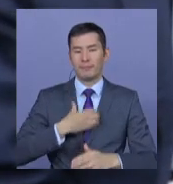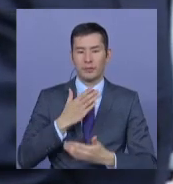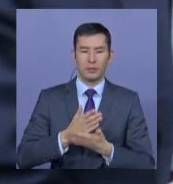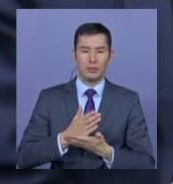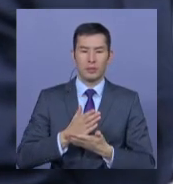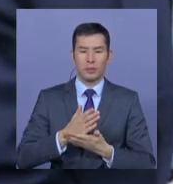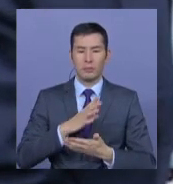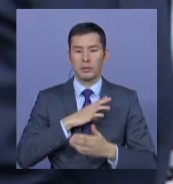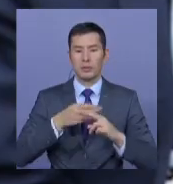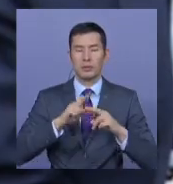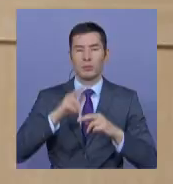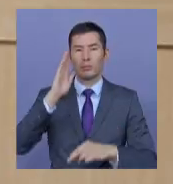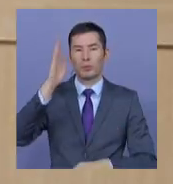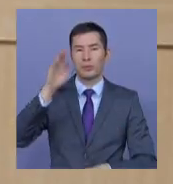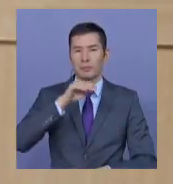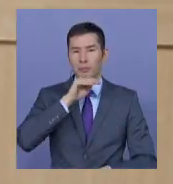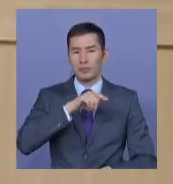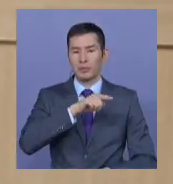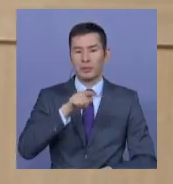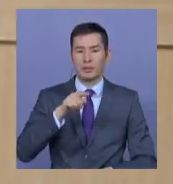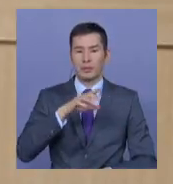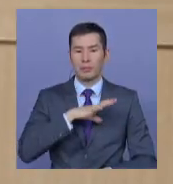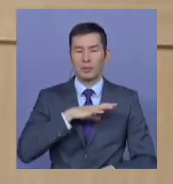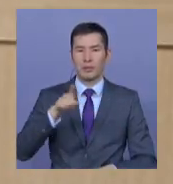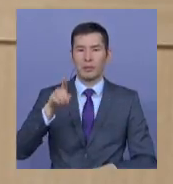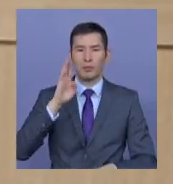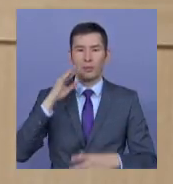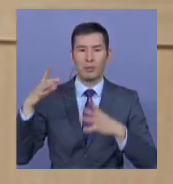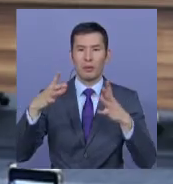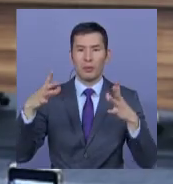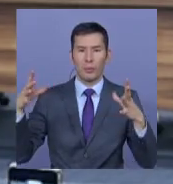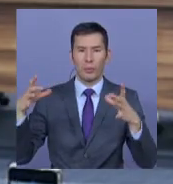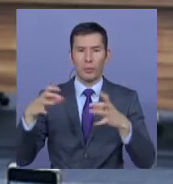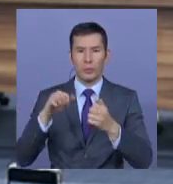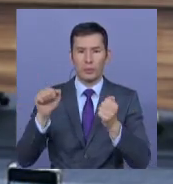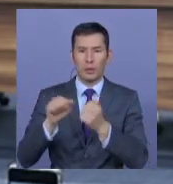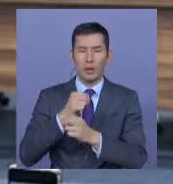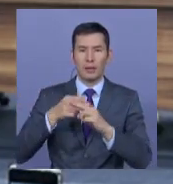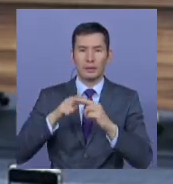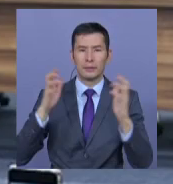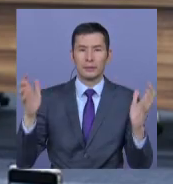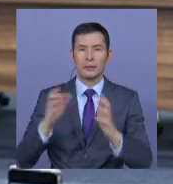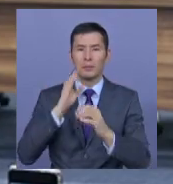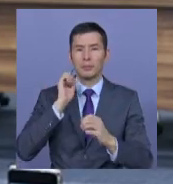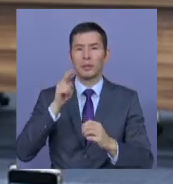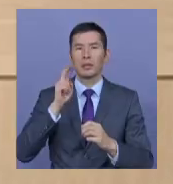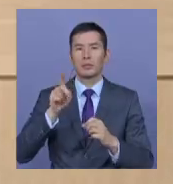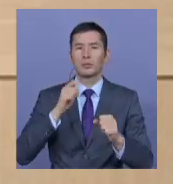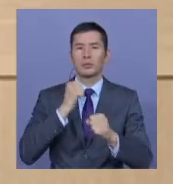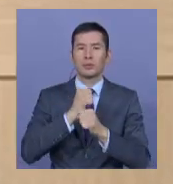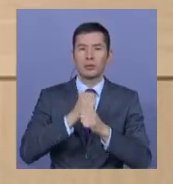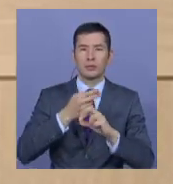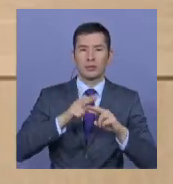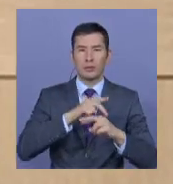өткізді. Болашақ мамандардың сөзінше тартылған теңізді аман сақтап қалу үшін бірқатар шараларды қолға алу қажет. Олар осыған дейін